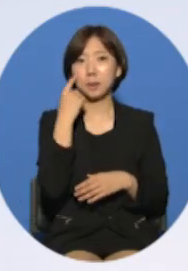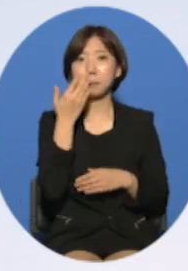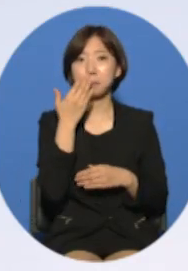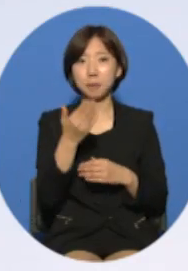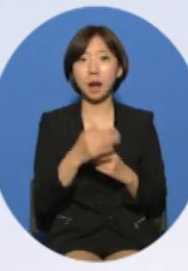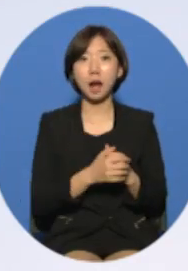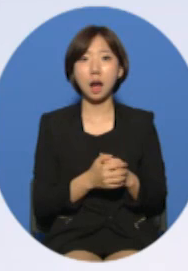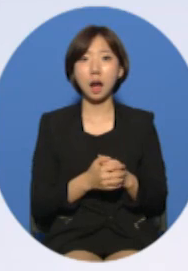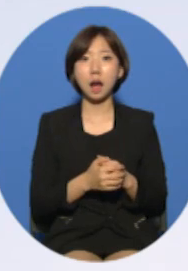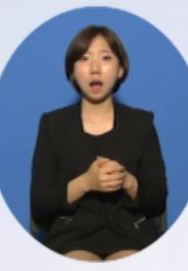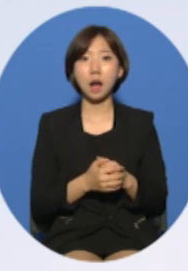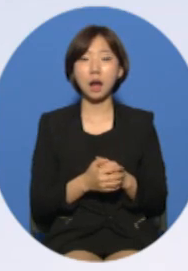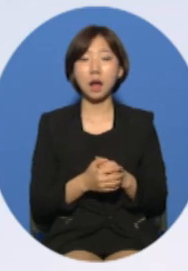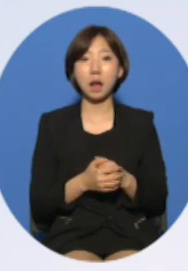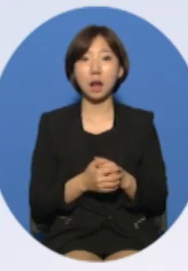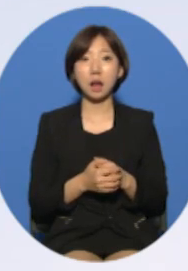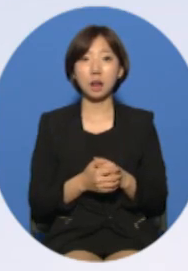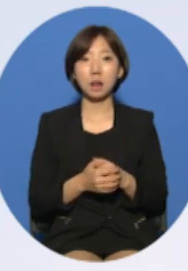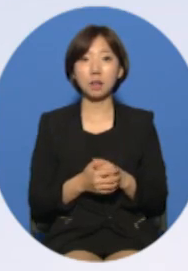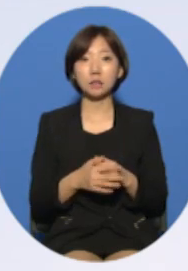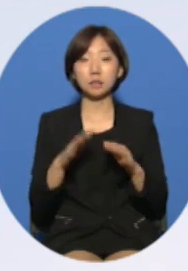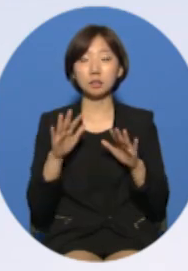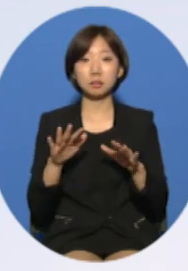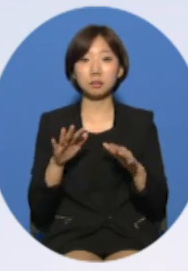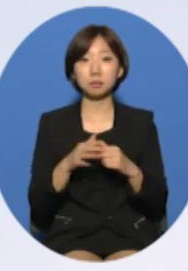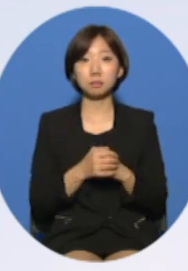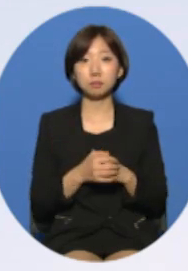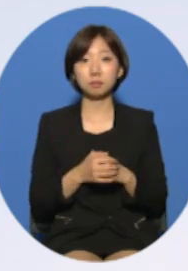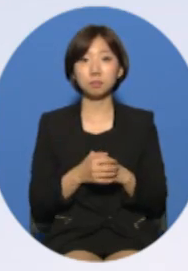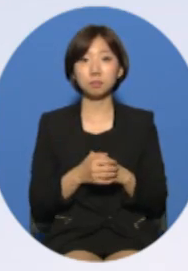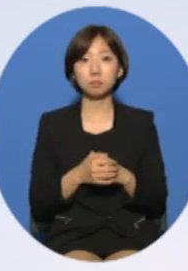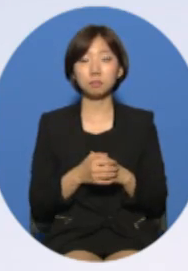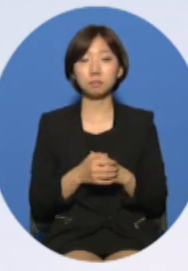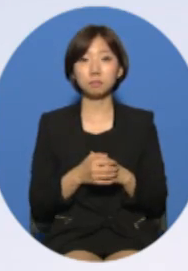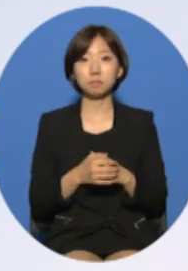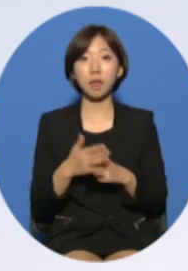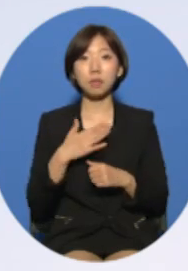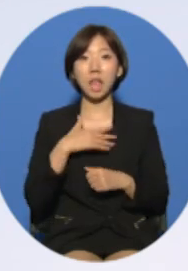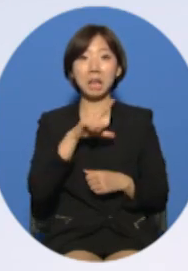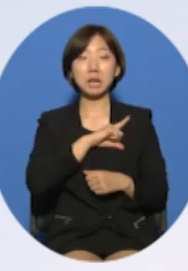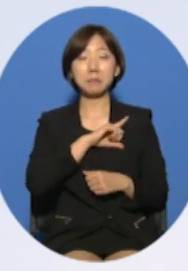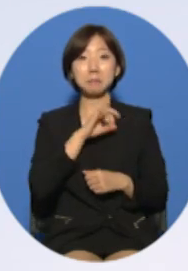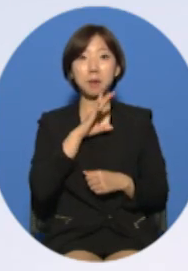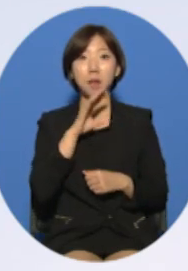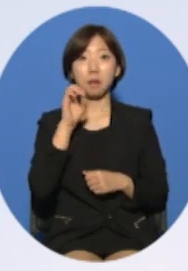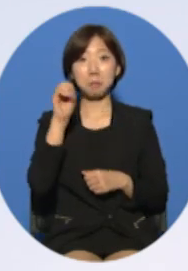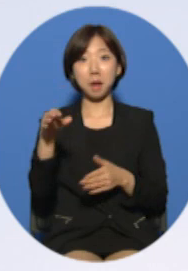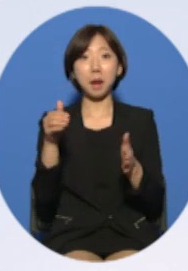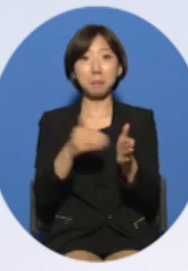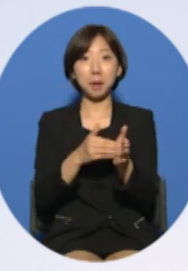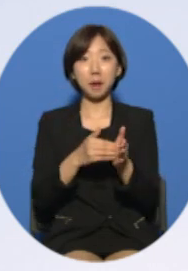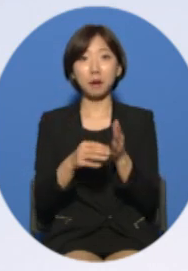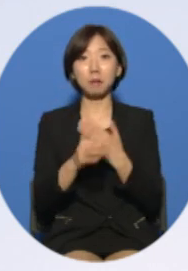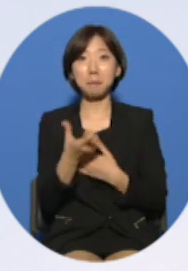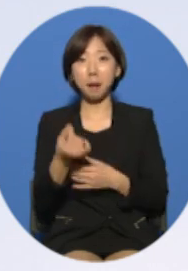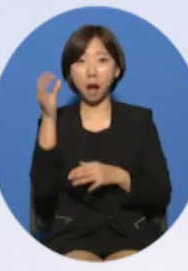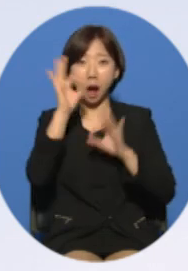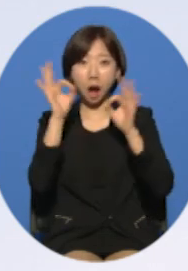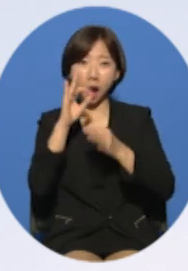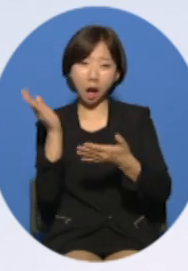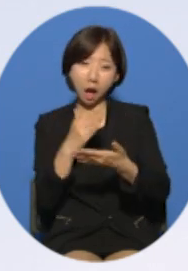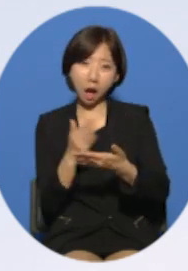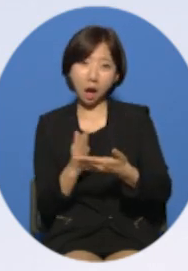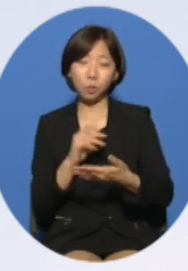3천에서 5천으로 이렇게 나눠져 있거든요. 그렇습니다. 예. 그런데 이제 그 자기 이름만 되면은 그 빨리 찾을 수가 없어요. 네.